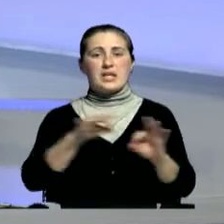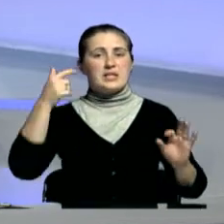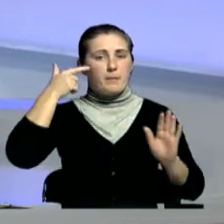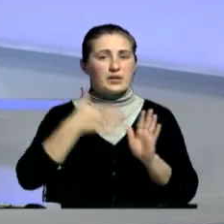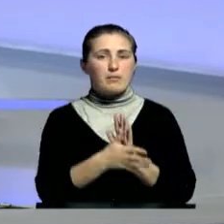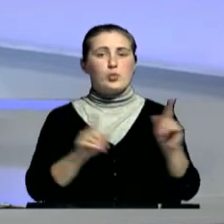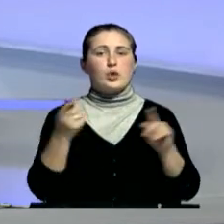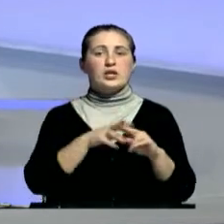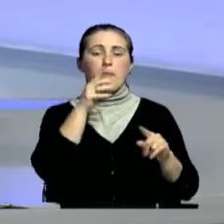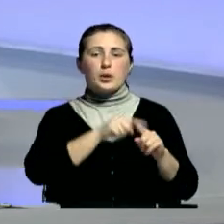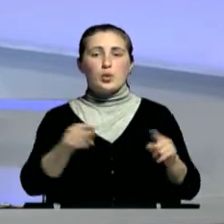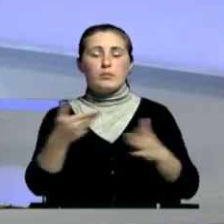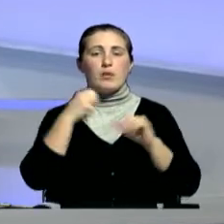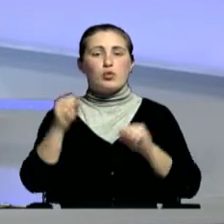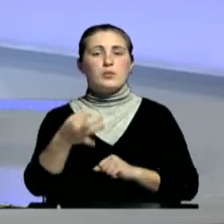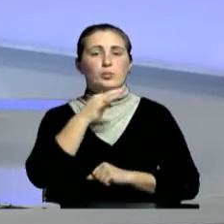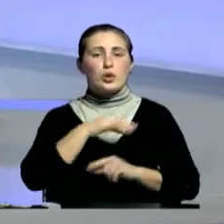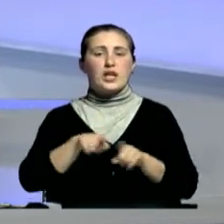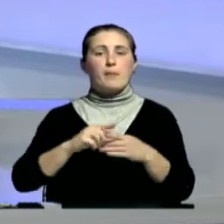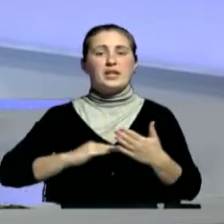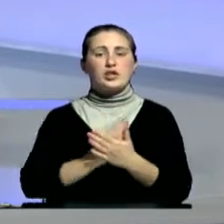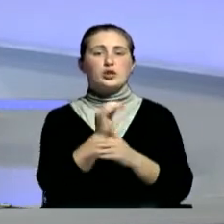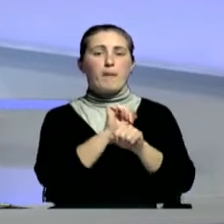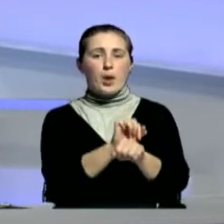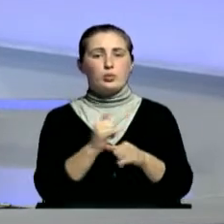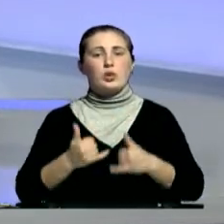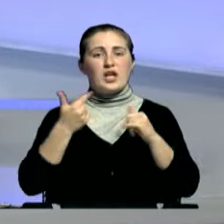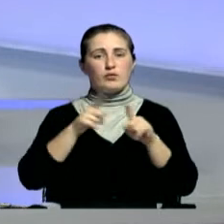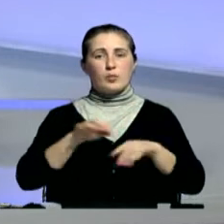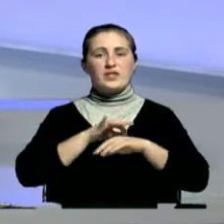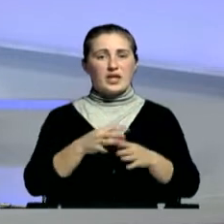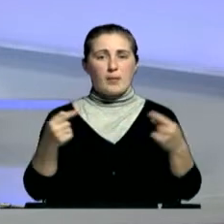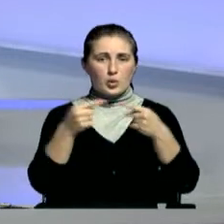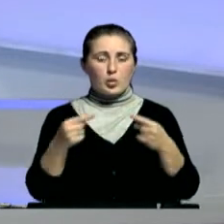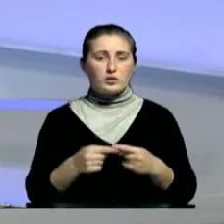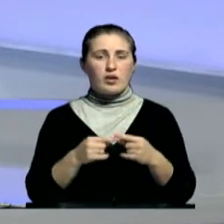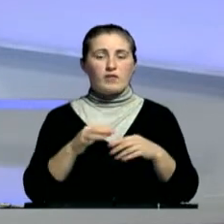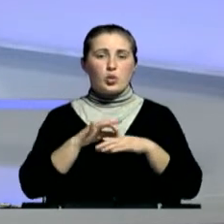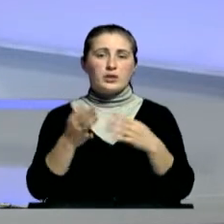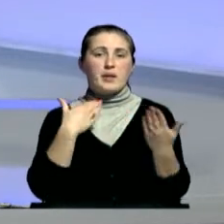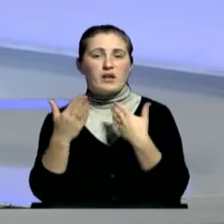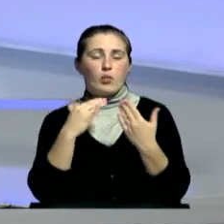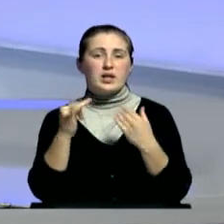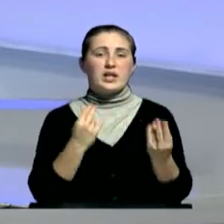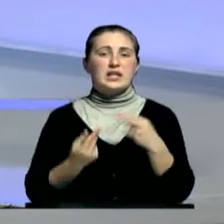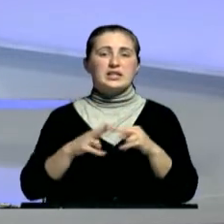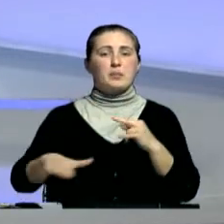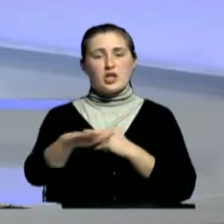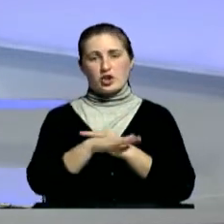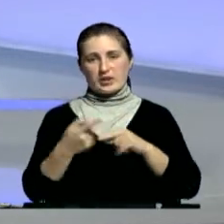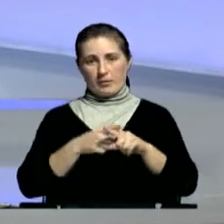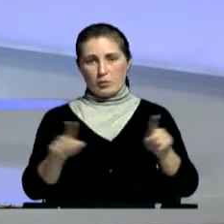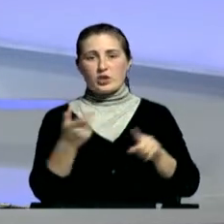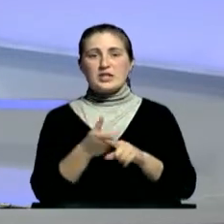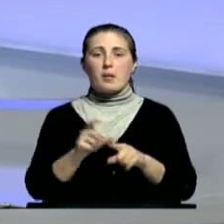что этот период мы можем использовать как политическую паузу для того, чтобы вести определенного рода переговоры и играть на этой площадке. Потому что